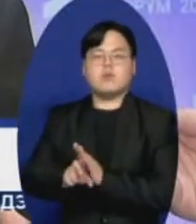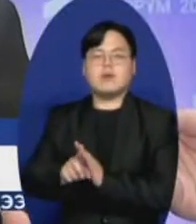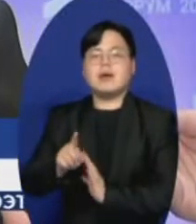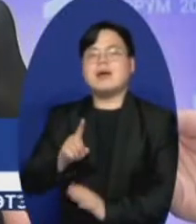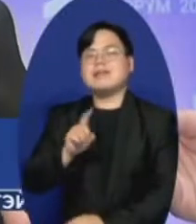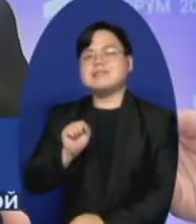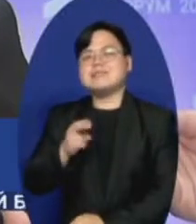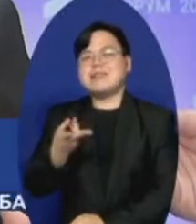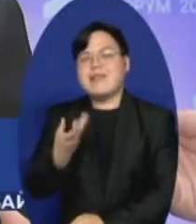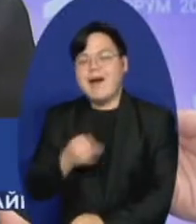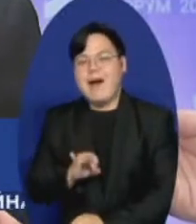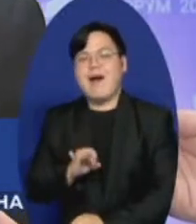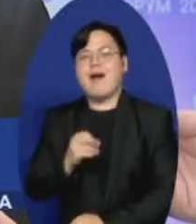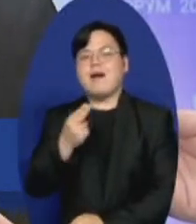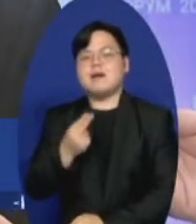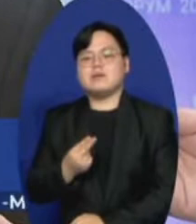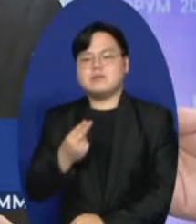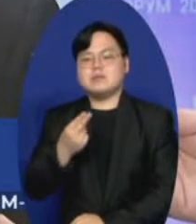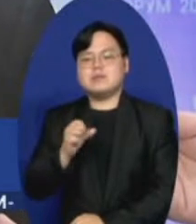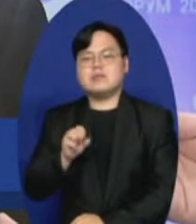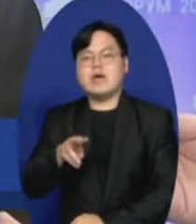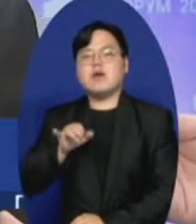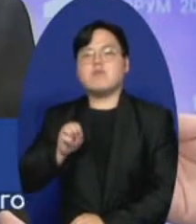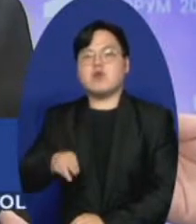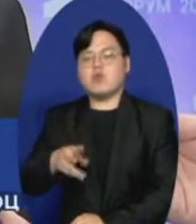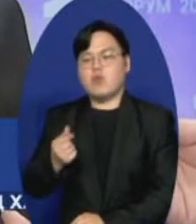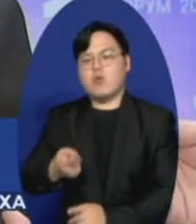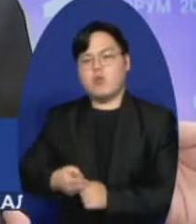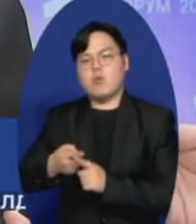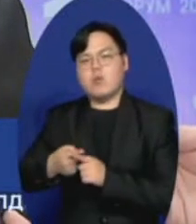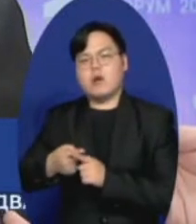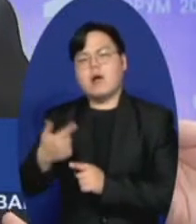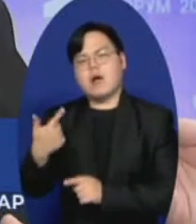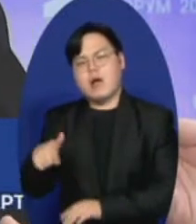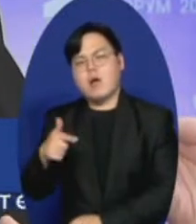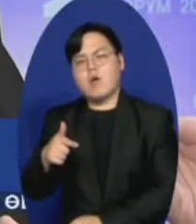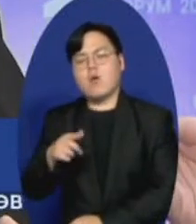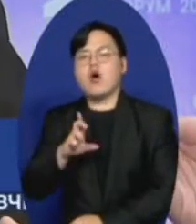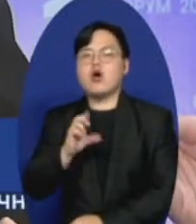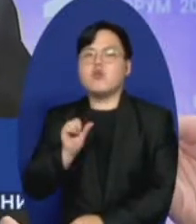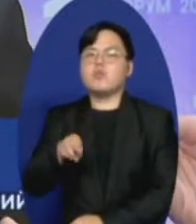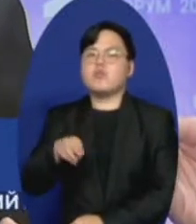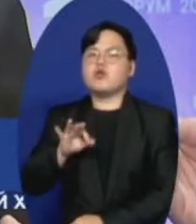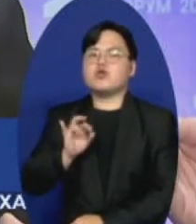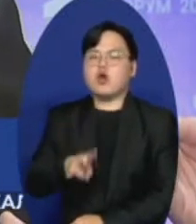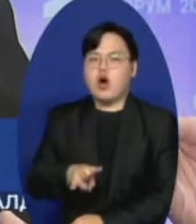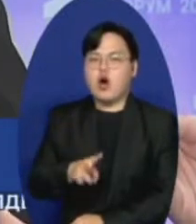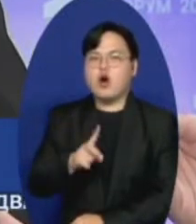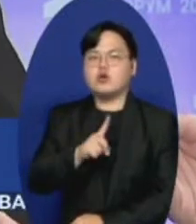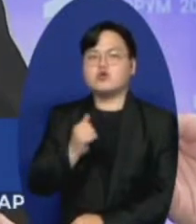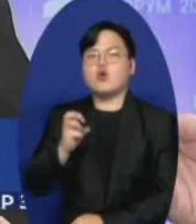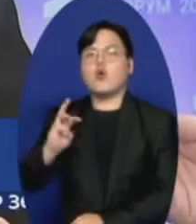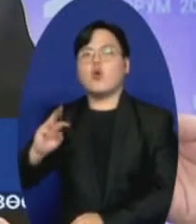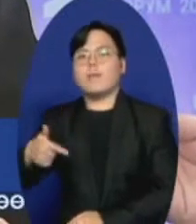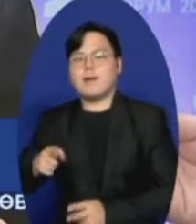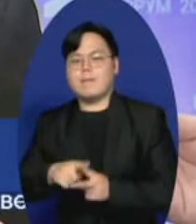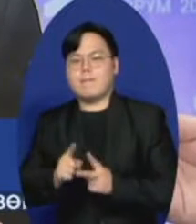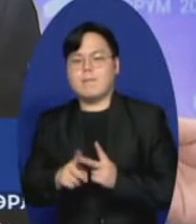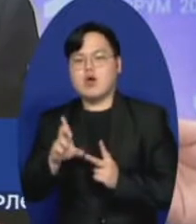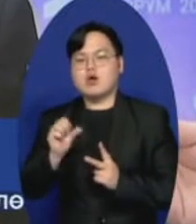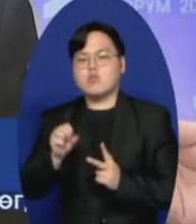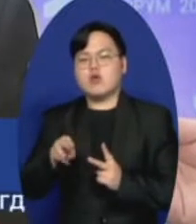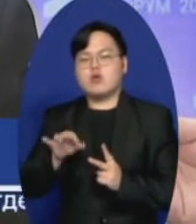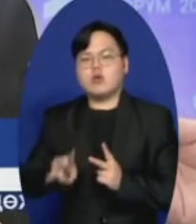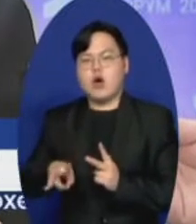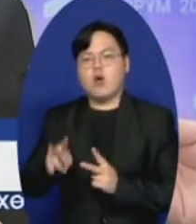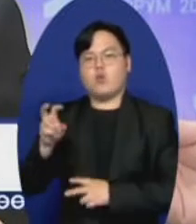Задгай цементний хувьд бол үнийн өсөлт бас боломжийн хэмжээнд байгаа. Тэрний яаж байгаа гэхэлээ мэдээ бетон зурмгийн үйлчлүүд, бетон эдлийн